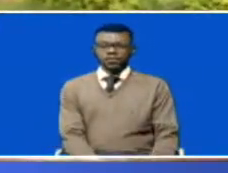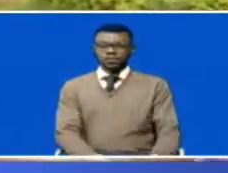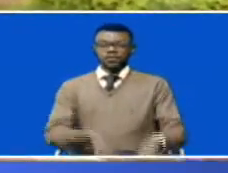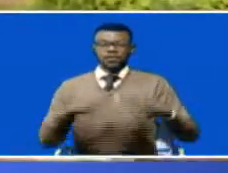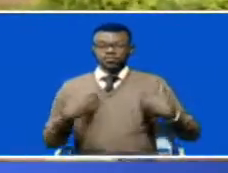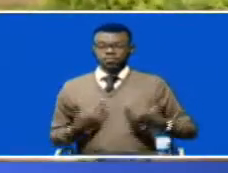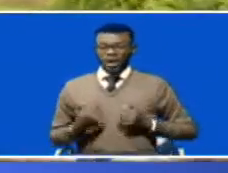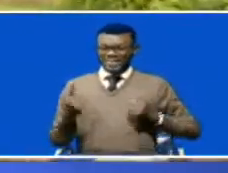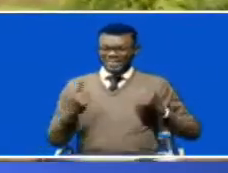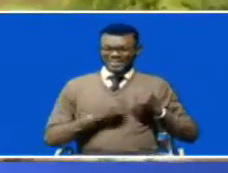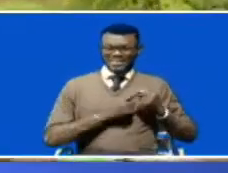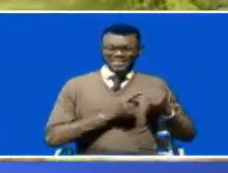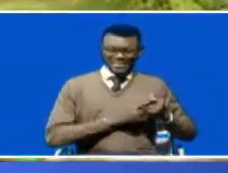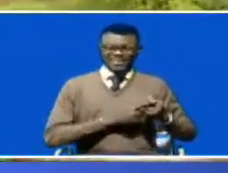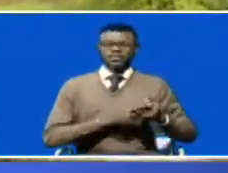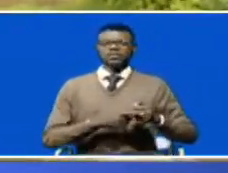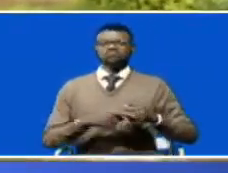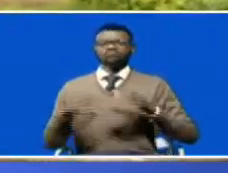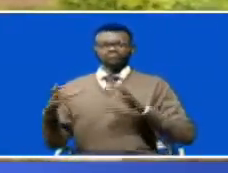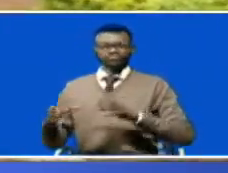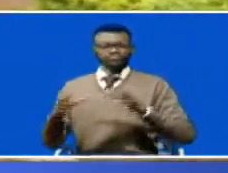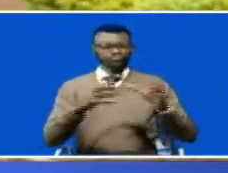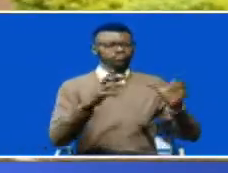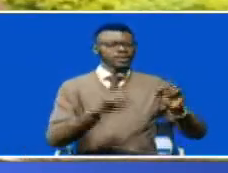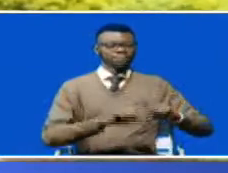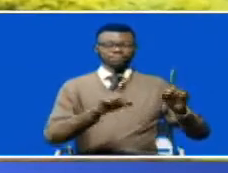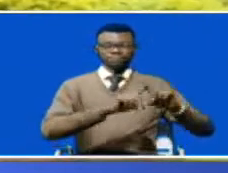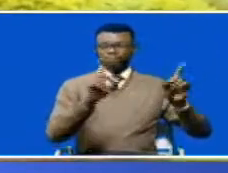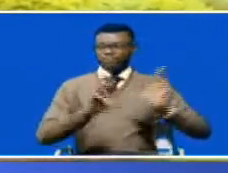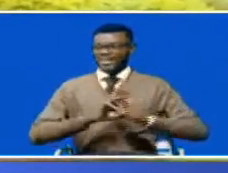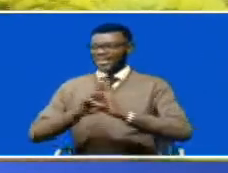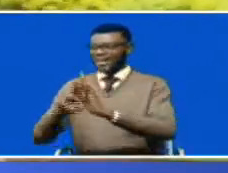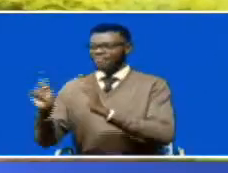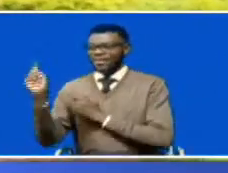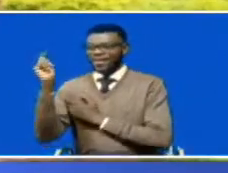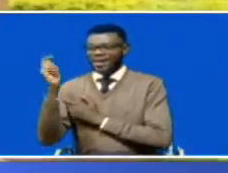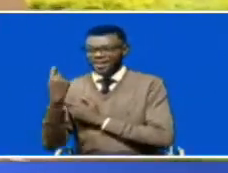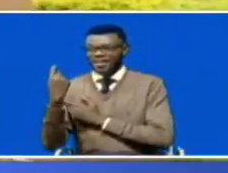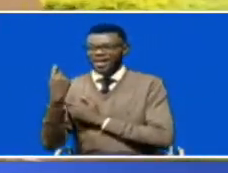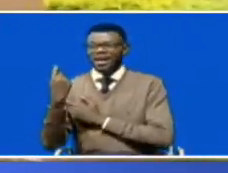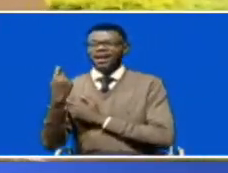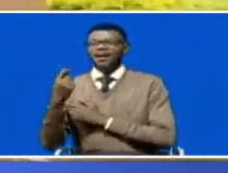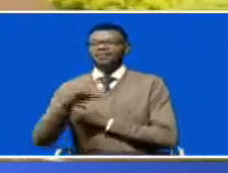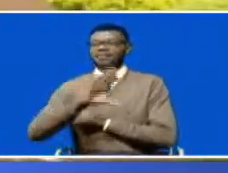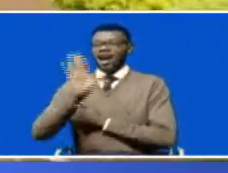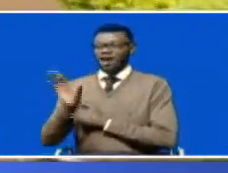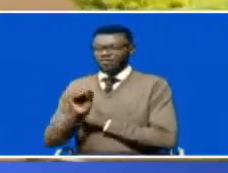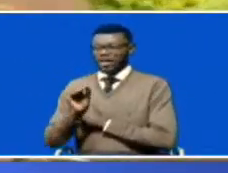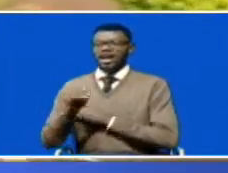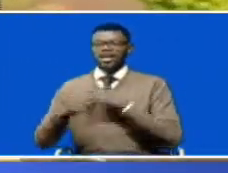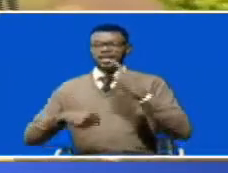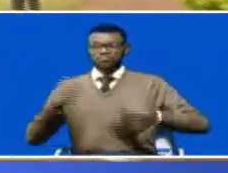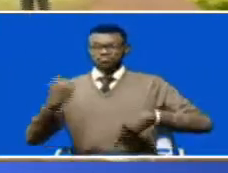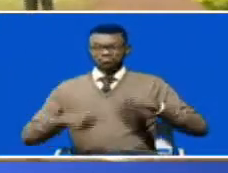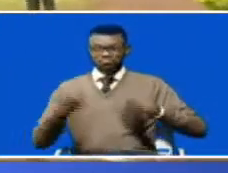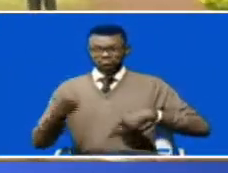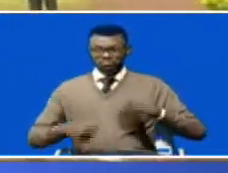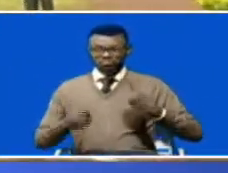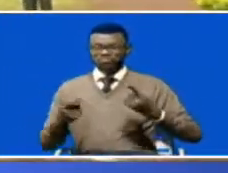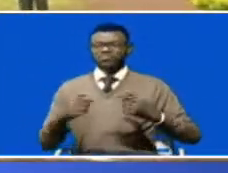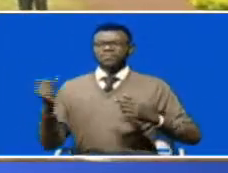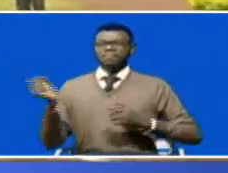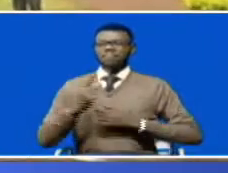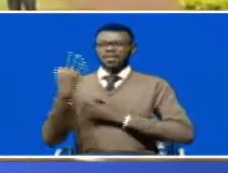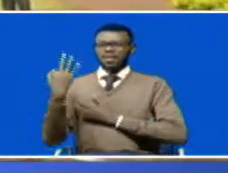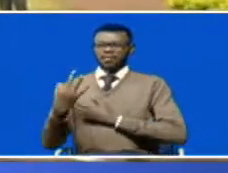Washindi sita wa kila kitengo cha mashindano haya wataiwakilisha Kenya kwenye mashindano ya nyika barani Afrika yatakayofanyika mwezi Machi